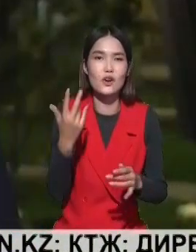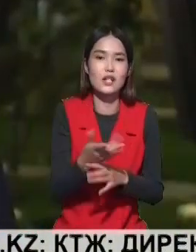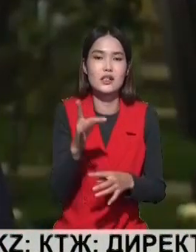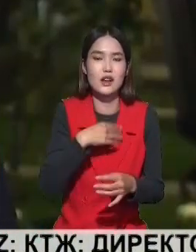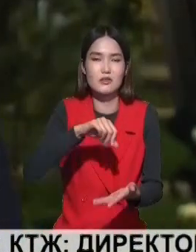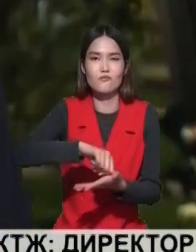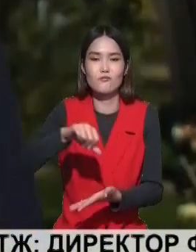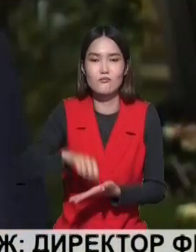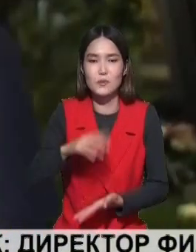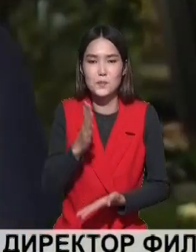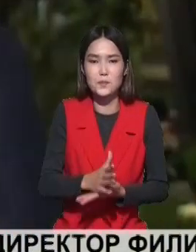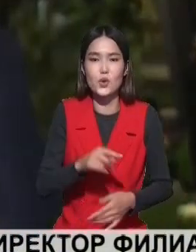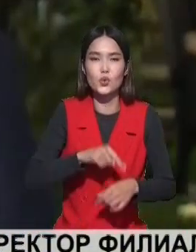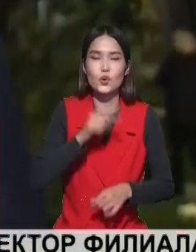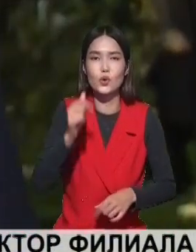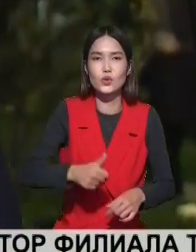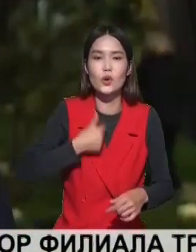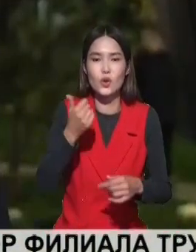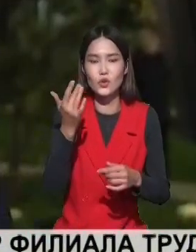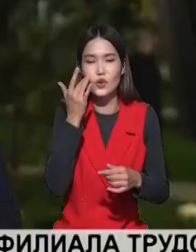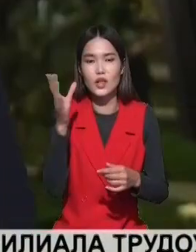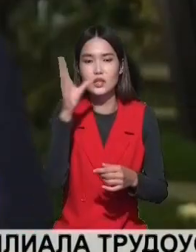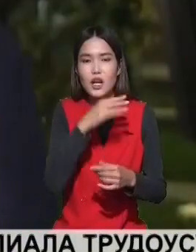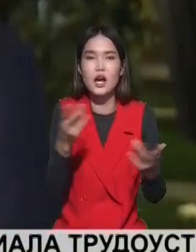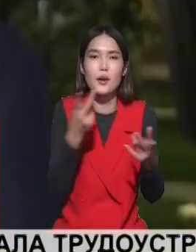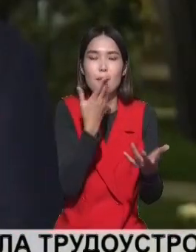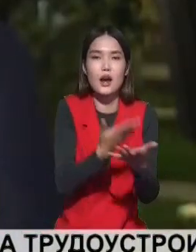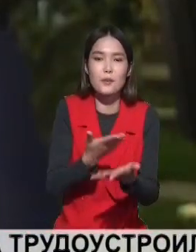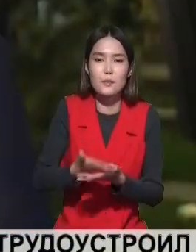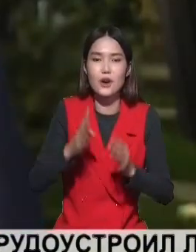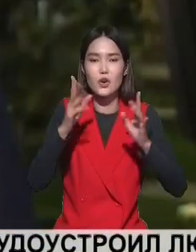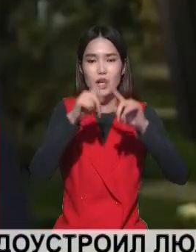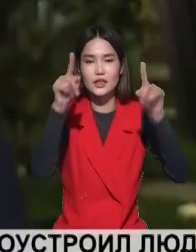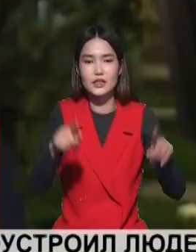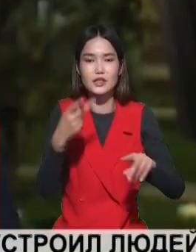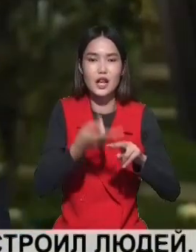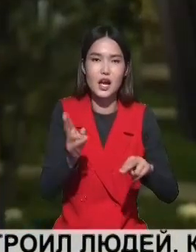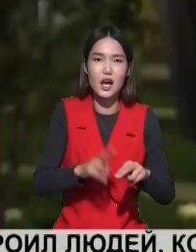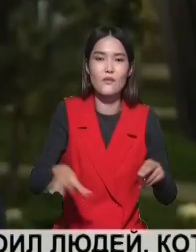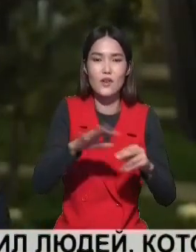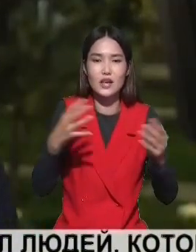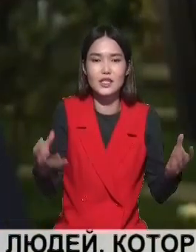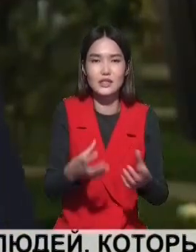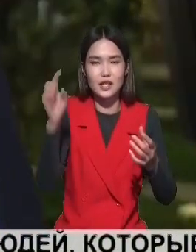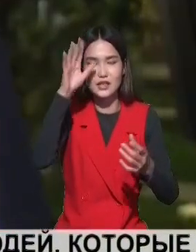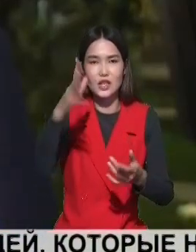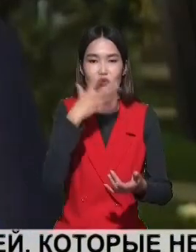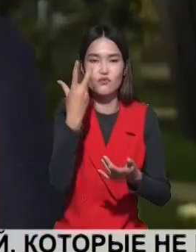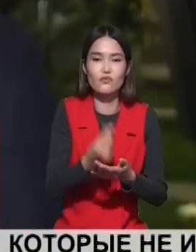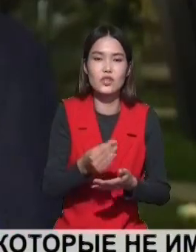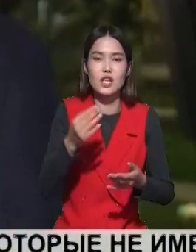быть одними из тех, кто возвышает дух этого праздника. Каким образом это происходит? В рамках акции жители всех районов вывешивают государственные